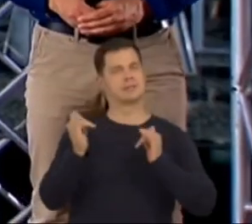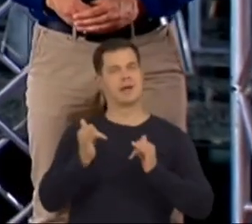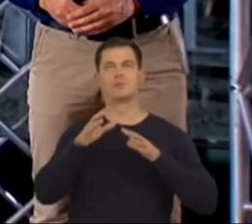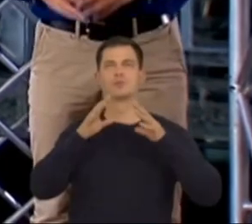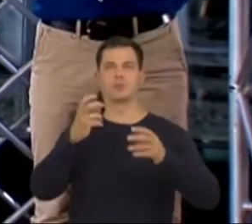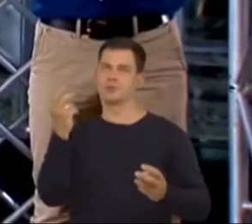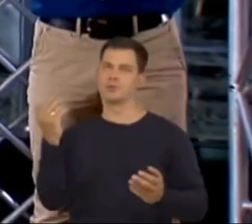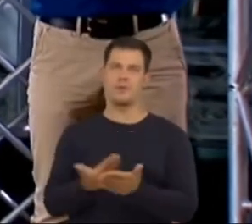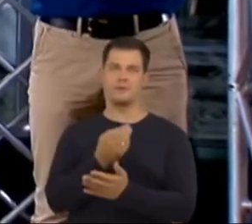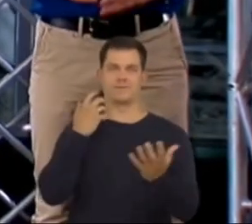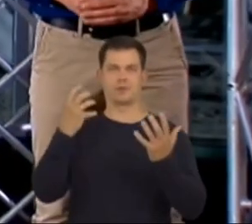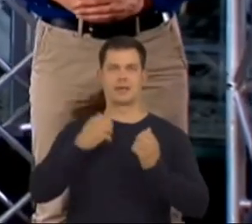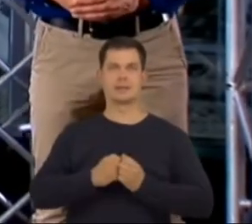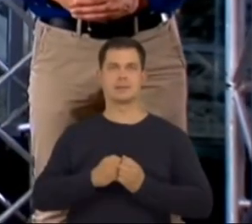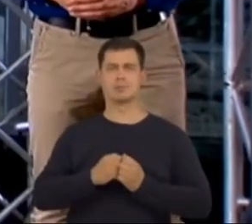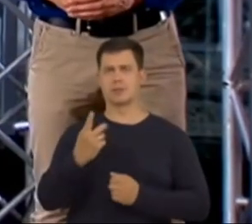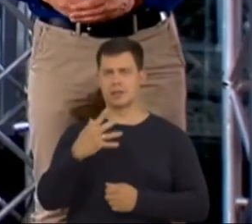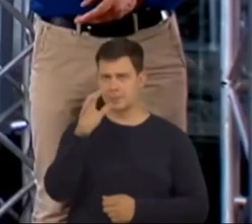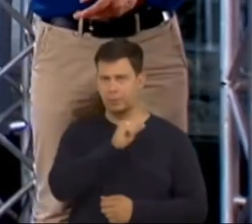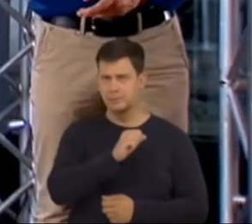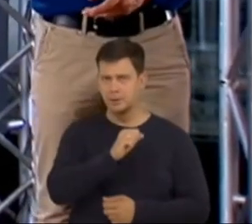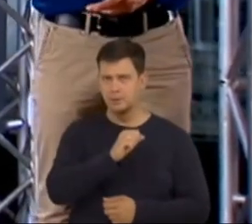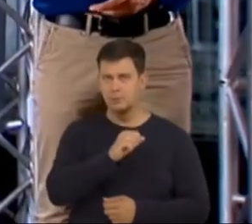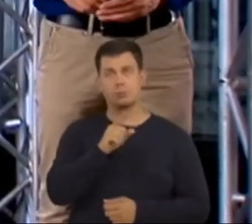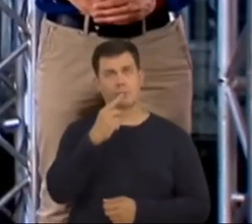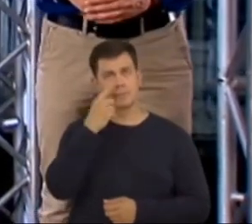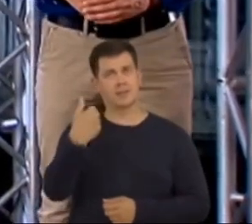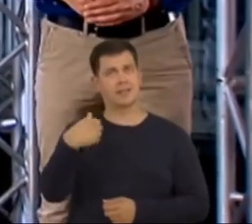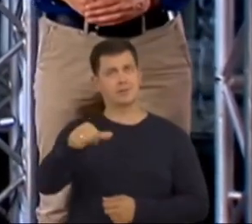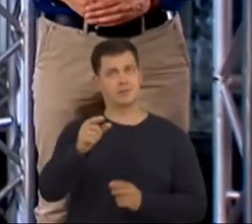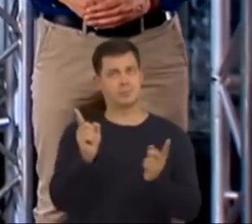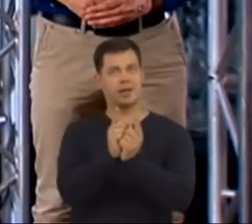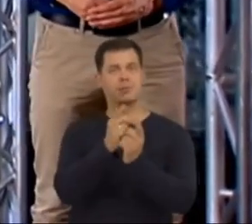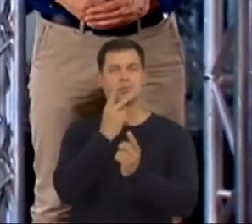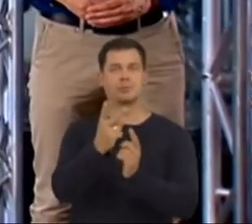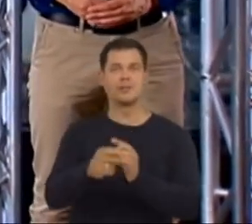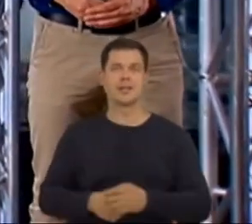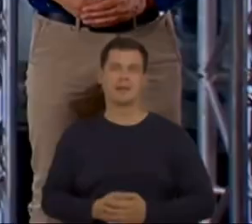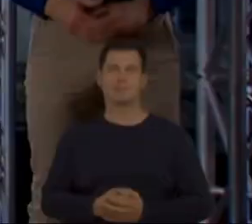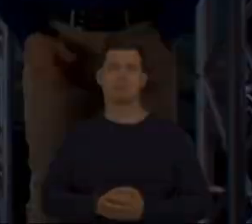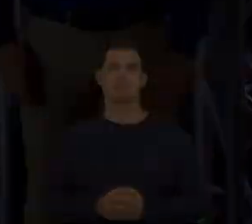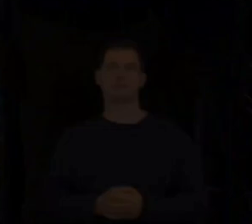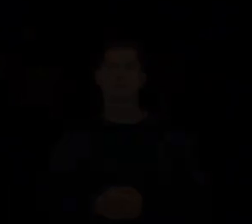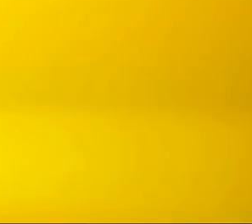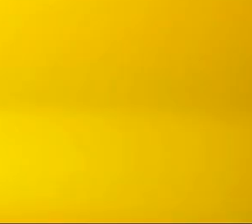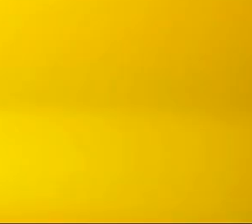garść najświeższych informacji ze świata nauki. No i nie zapominajcie, widzimy się za tydzień. Do zobaczenia.